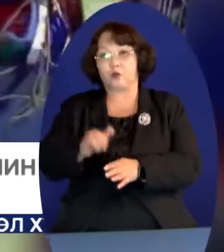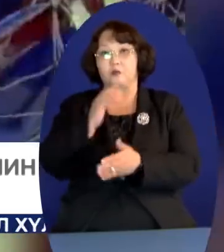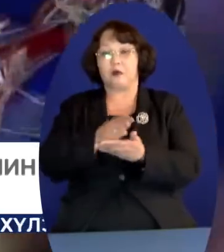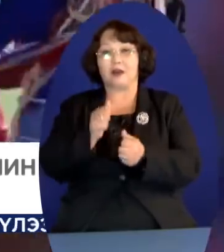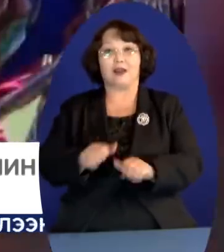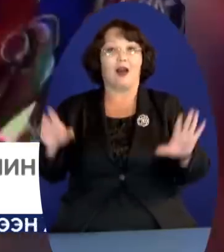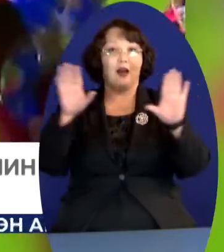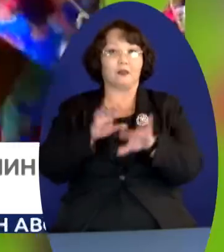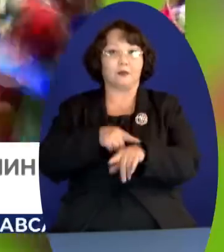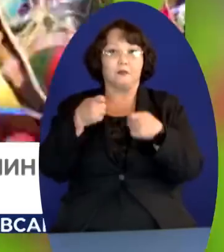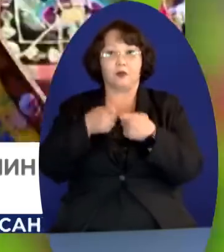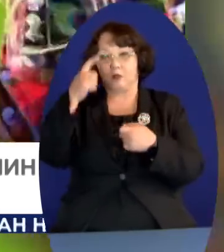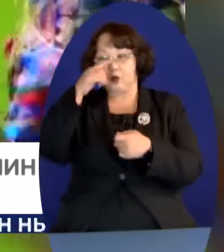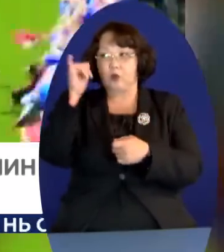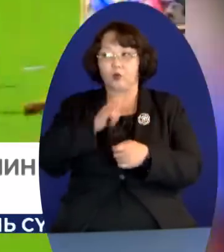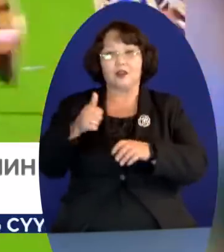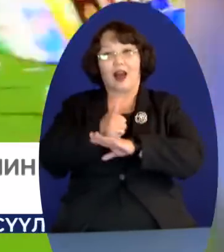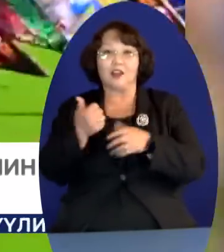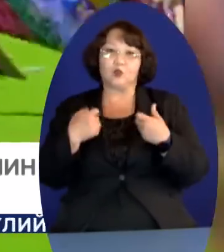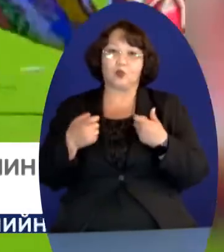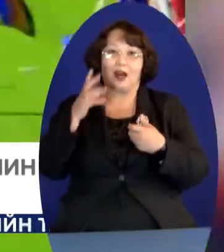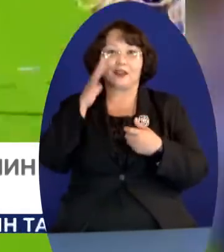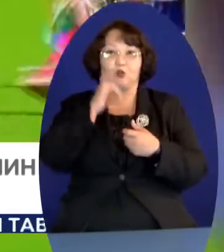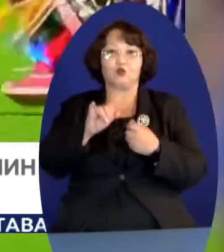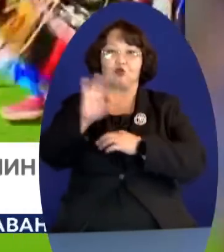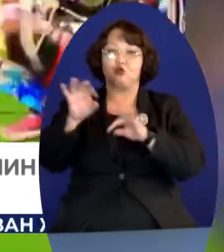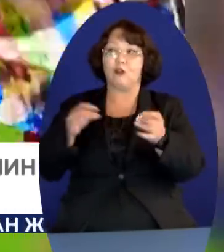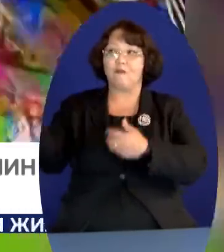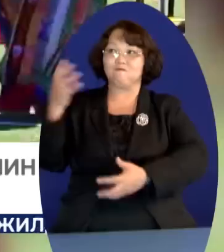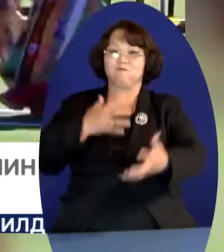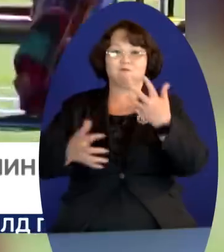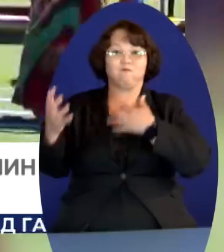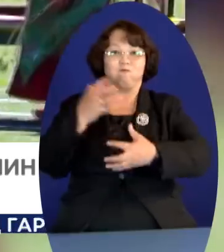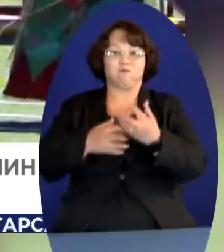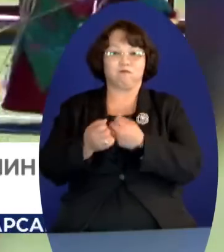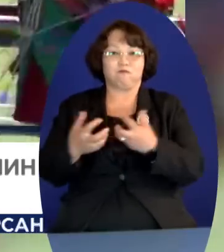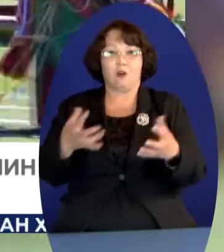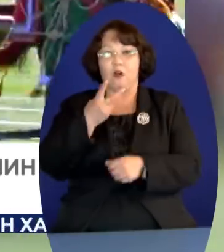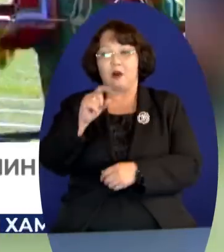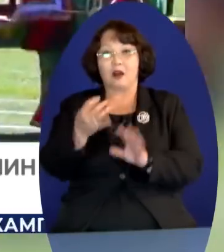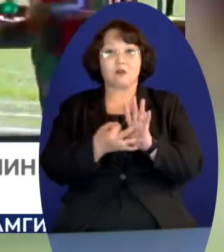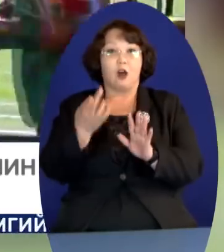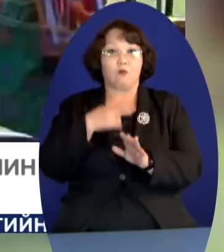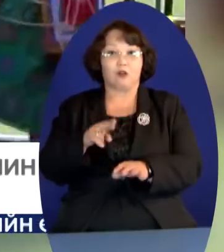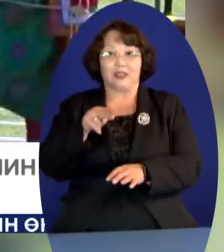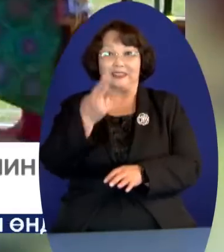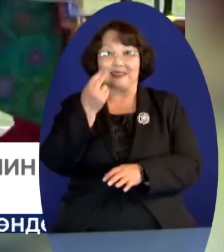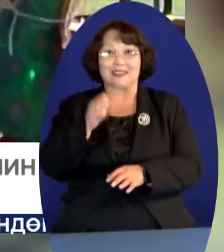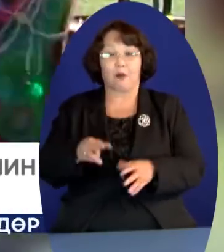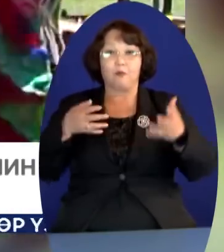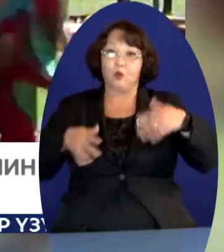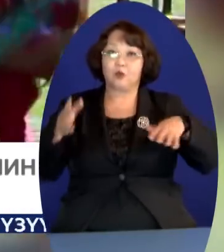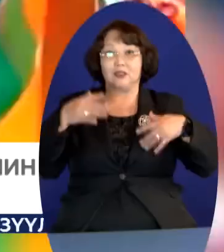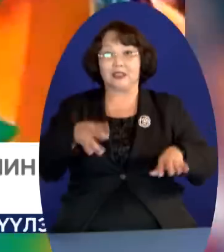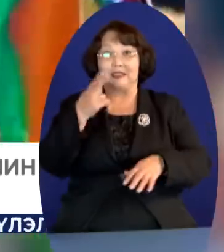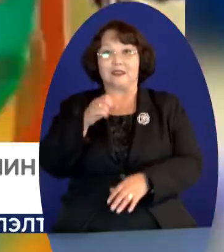үеийг тохиолдуулан манай улсыг зорин ирэх жуулчдын тоо эрс нэмэгддэг байна. Зөвхөн 2018 онд л хэд хүрээ зам даншиг наадмын